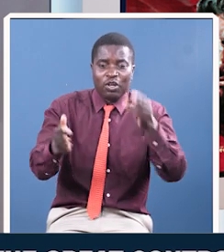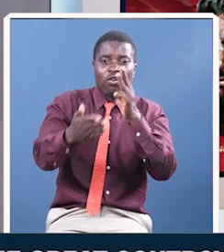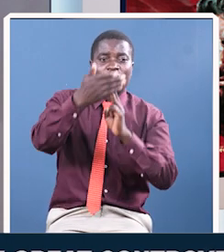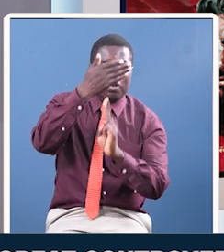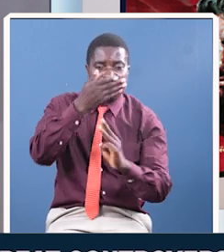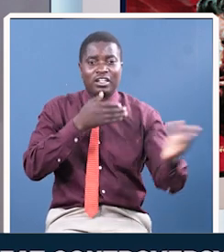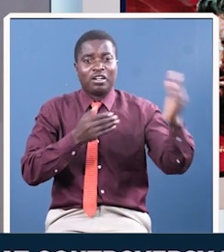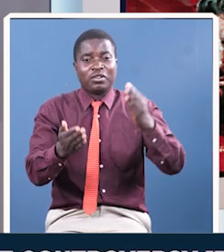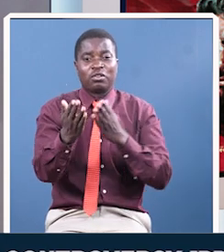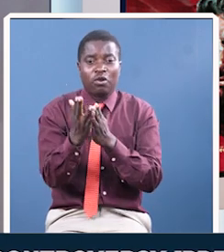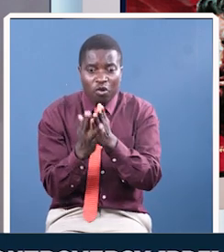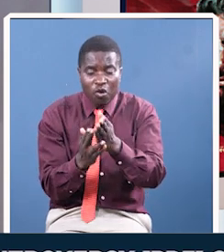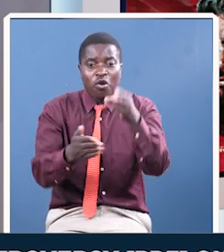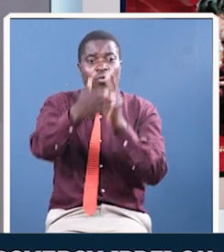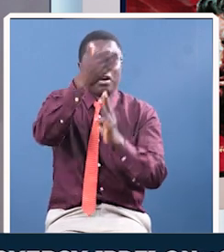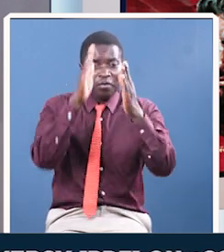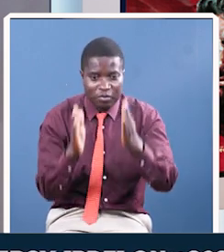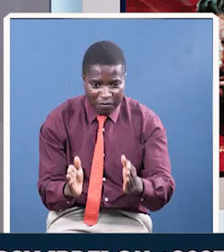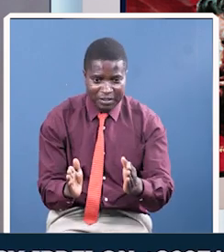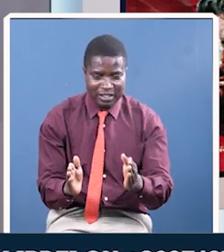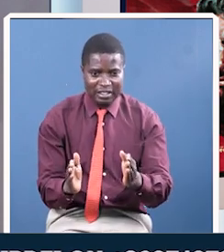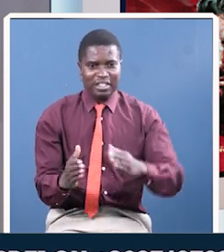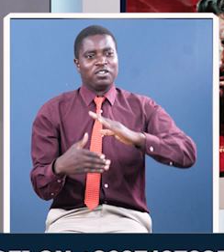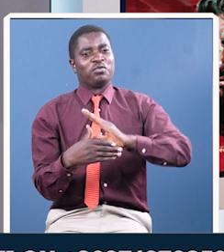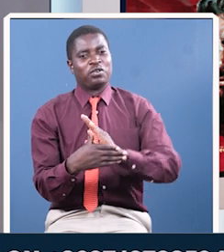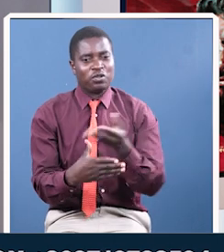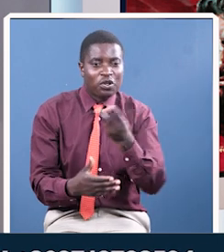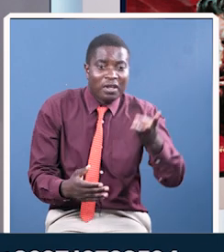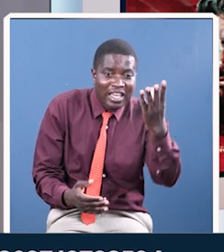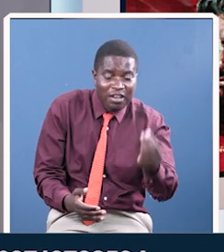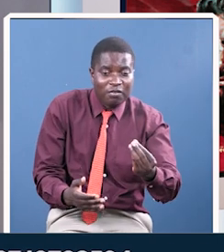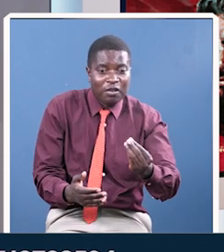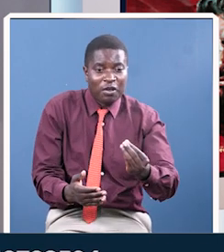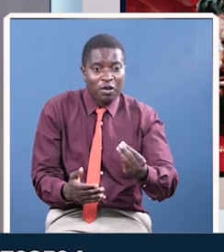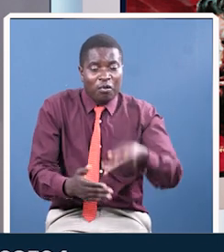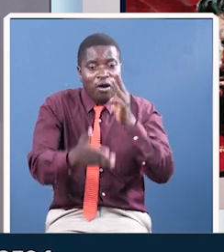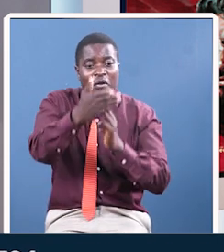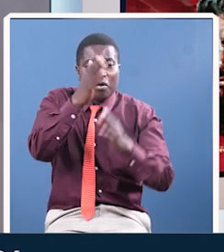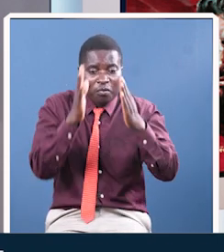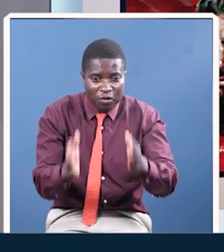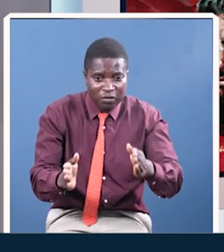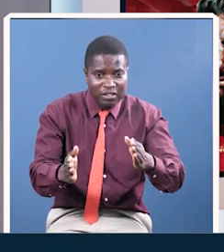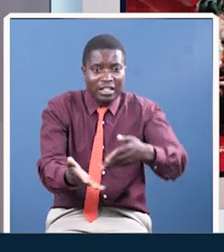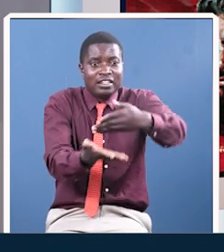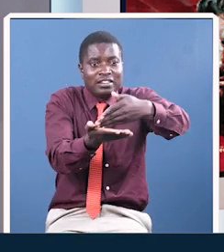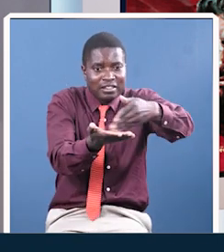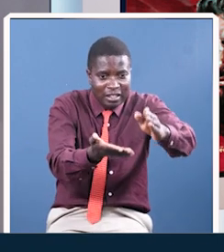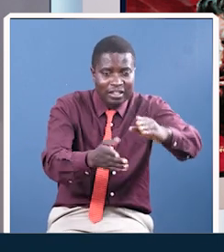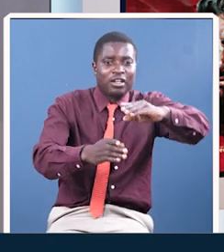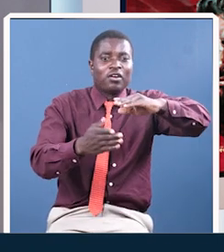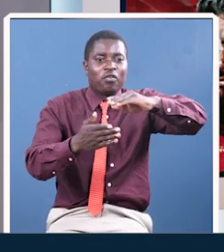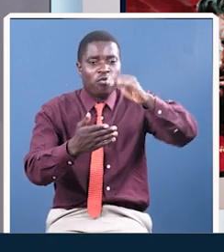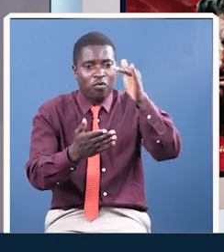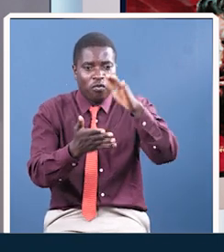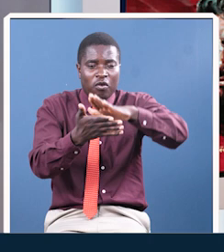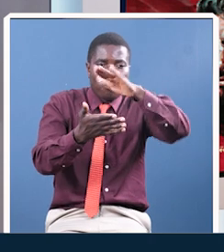through maprofits. Saka because tine maprofits anotumirwa namwari kuchurch kuti church